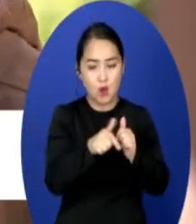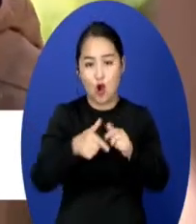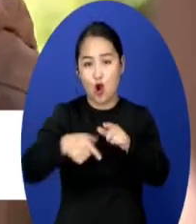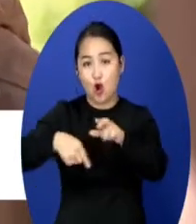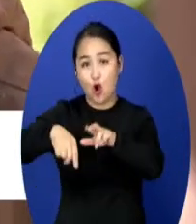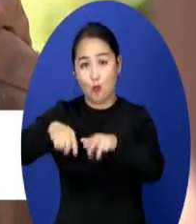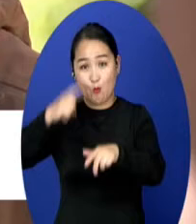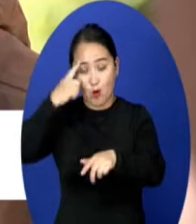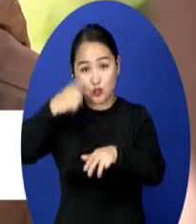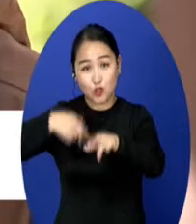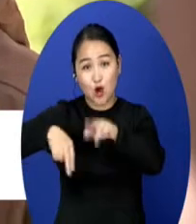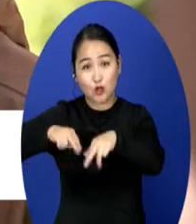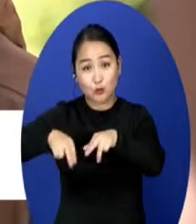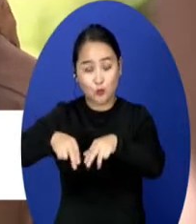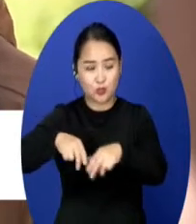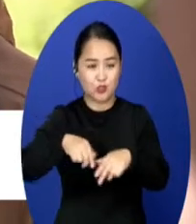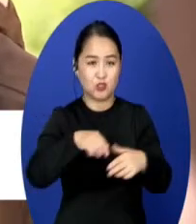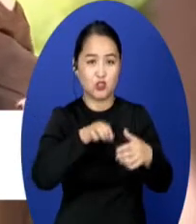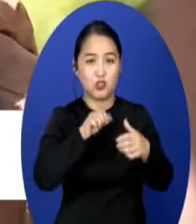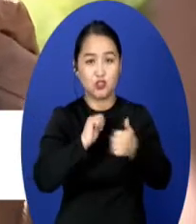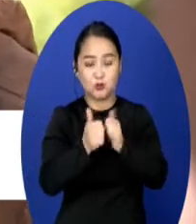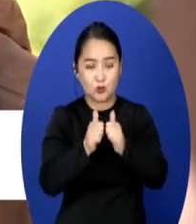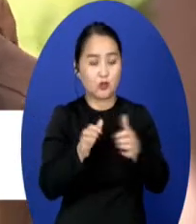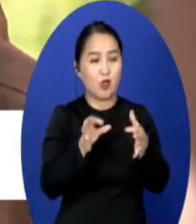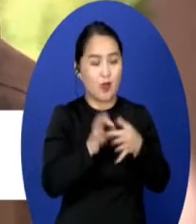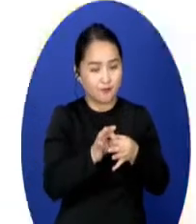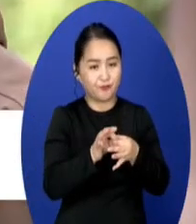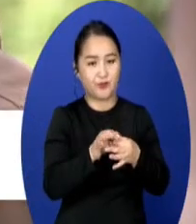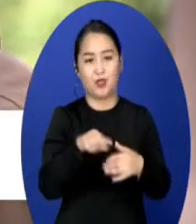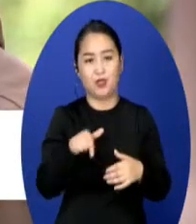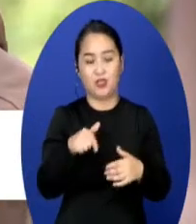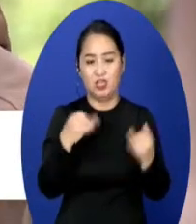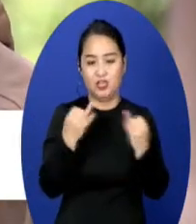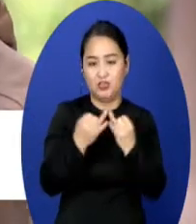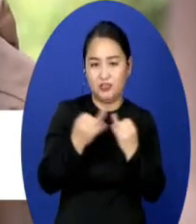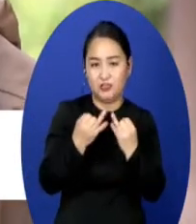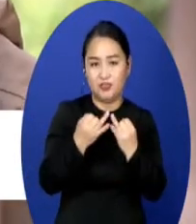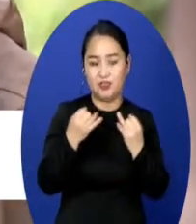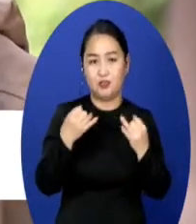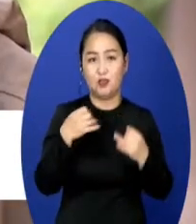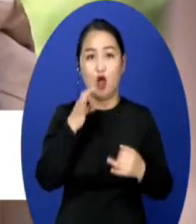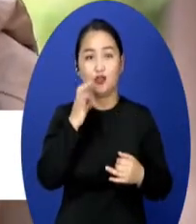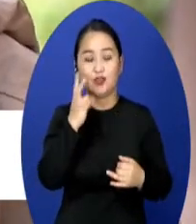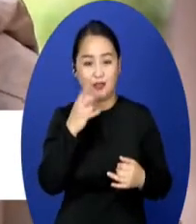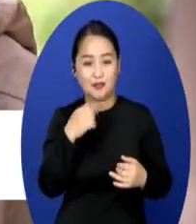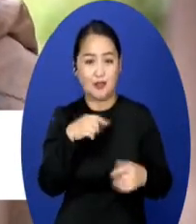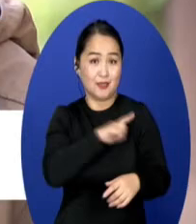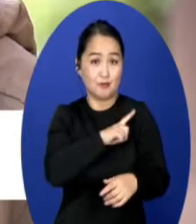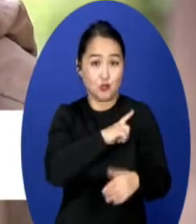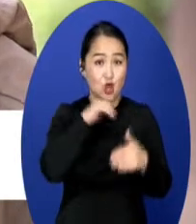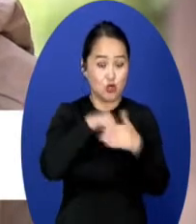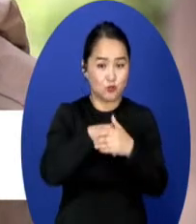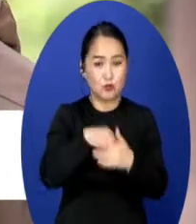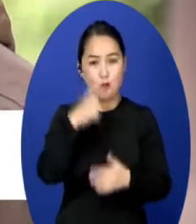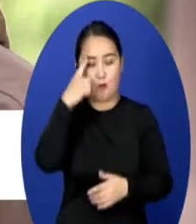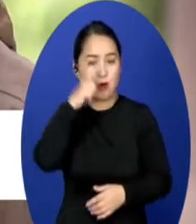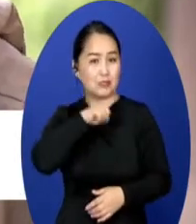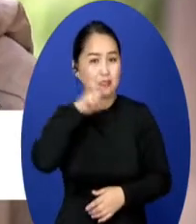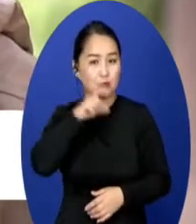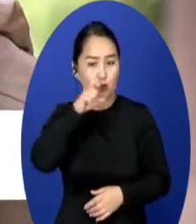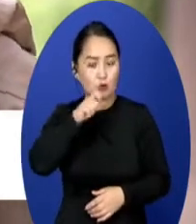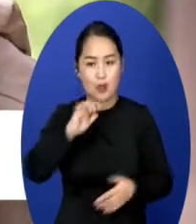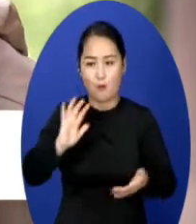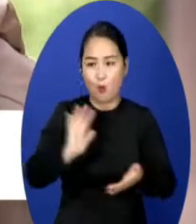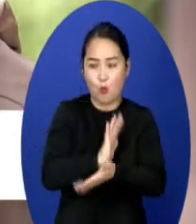хамтраад онлайнаар бас FIFA-гийн тэмцээн, хөл өмгийн тэмцээн явуулж байна. IQ бүх юм дээр Монгол залуучууд ер нэг юм хурдтай